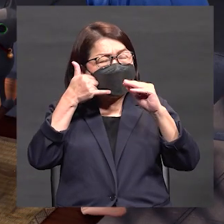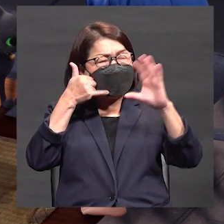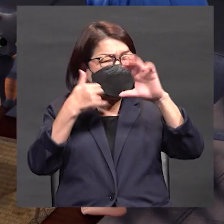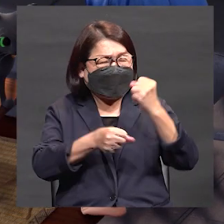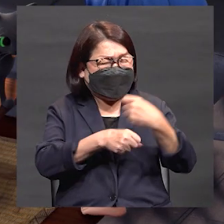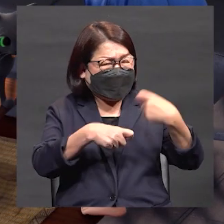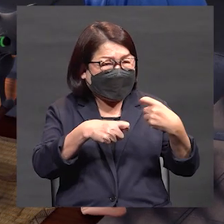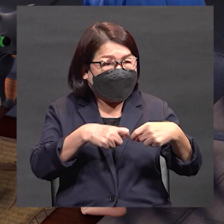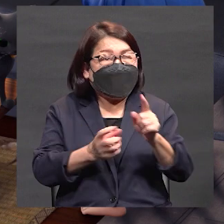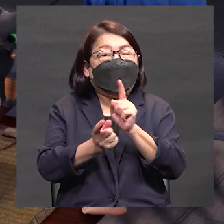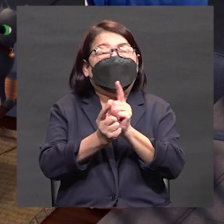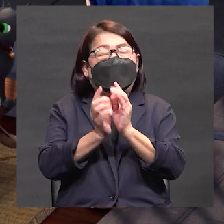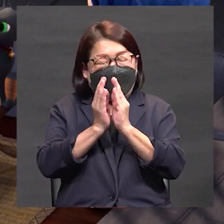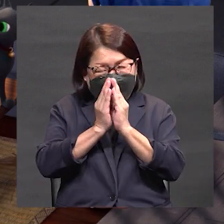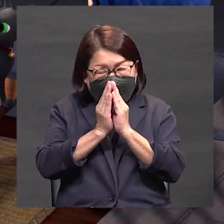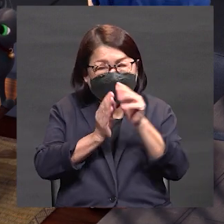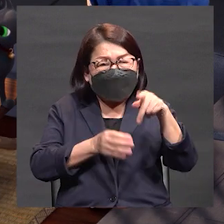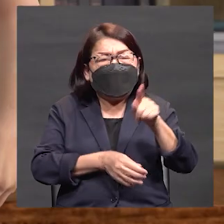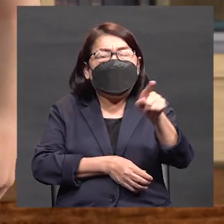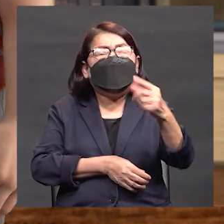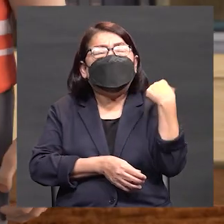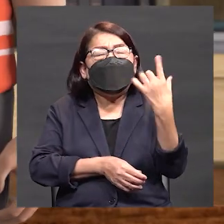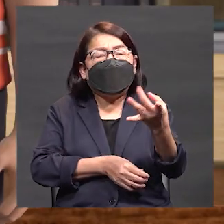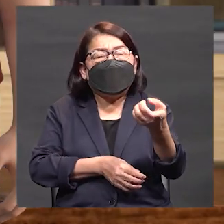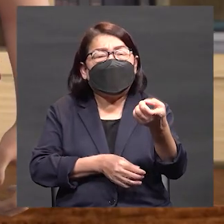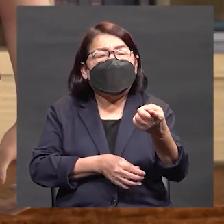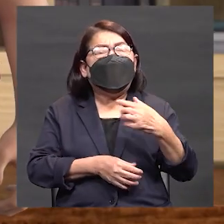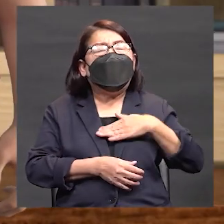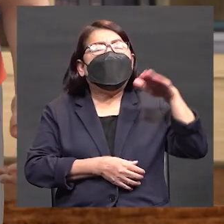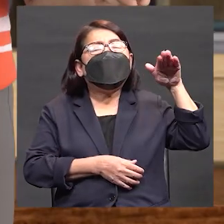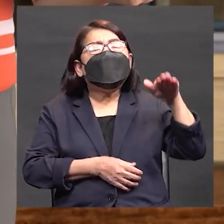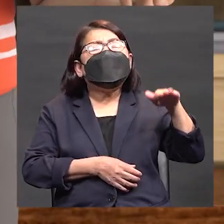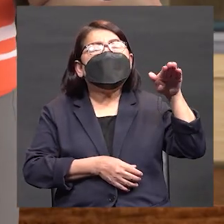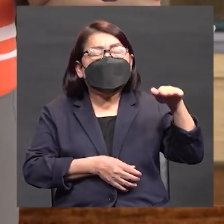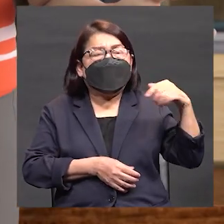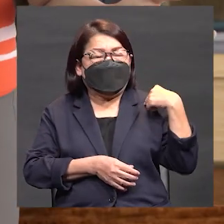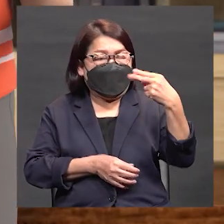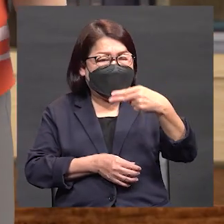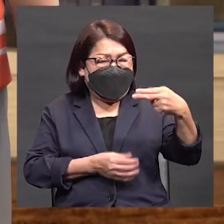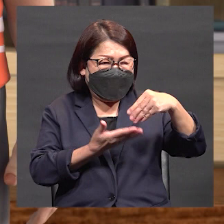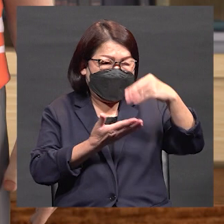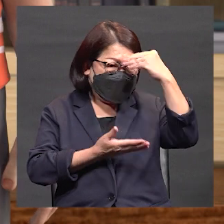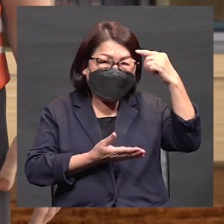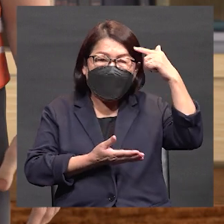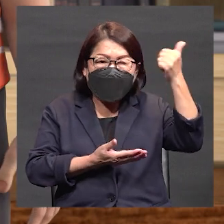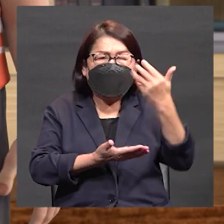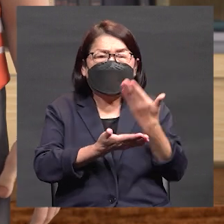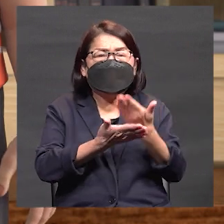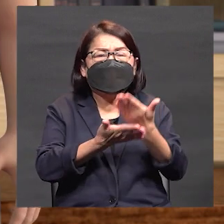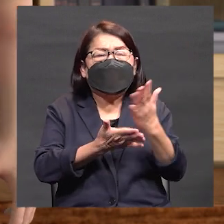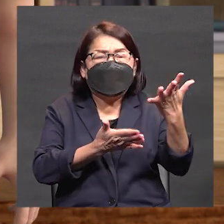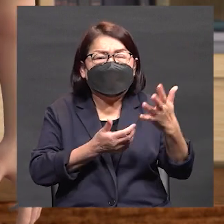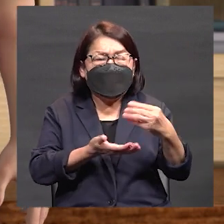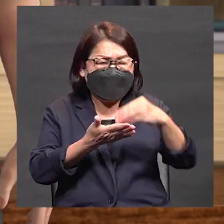ครับ มีอะไรหรือลูก รุ่นน้องผมนะครับเขามีหลานที่เรียนดีแต่ที่บ้านไม่มีเงินให้เรียนต่ อ เ